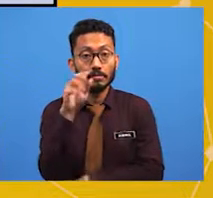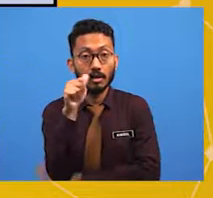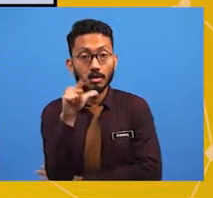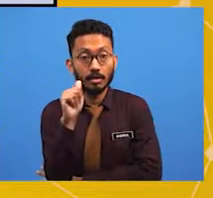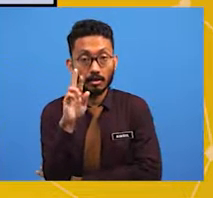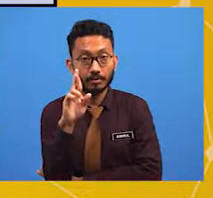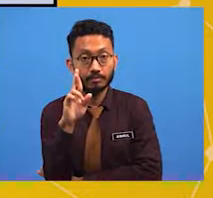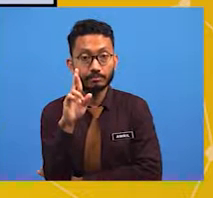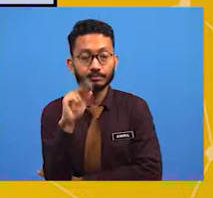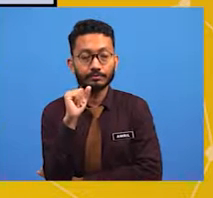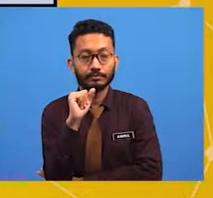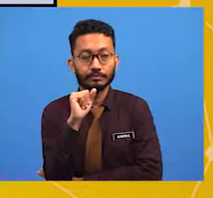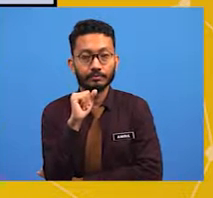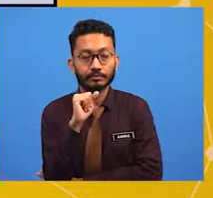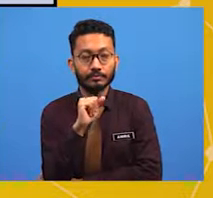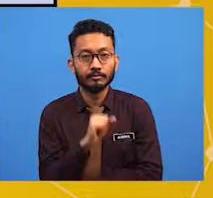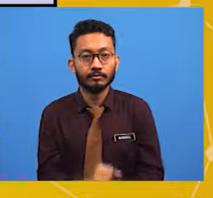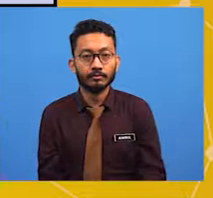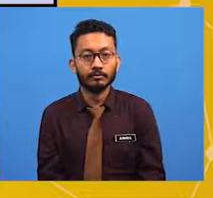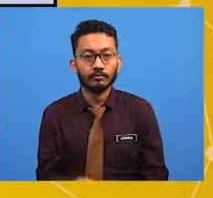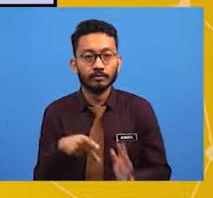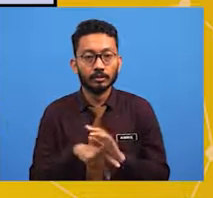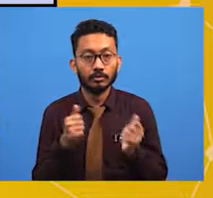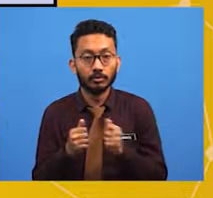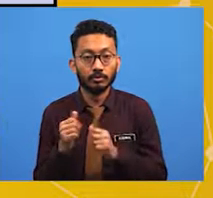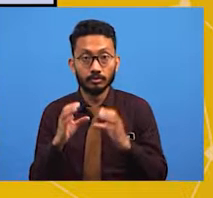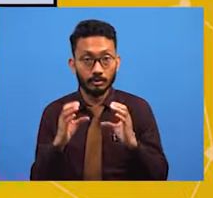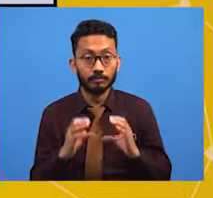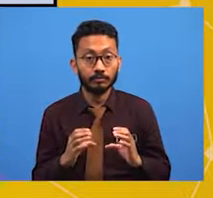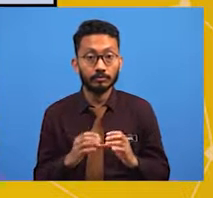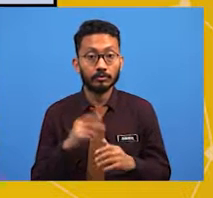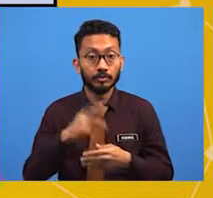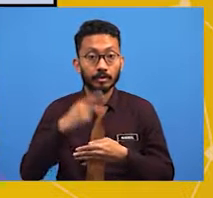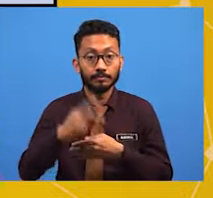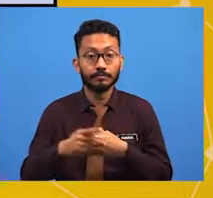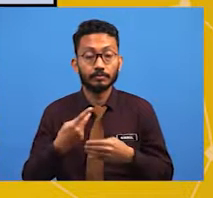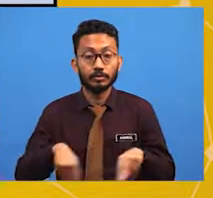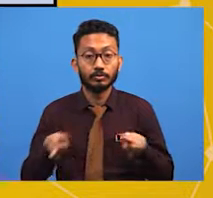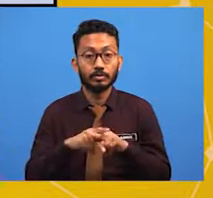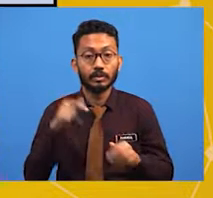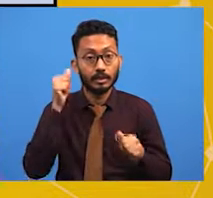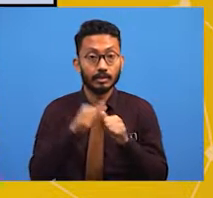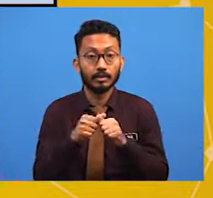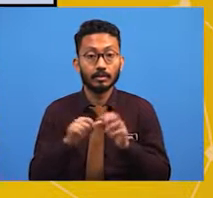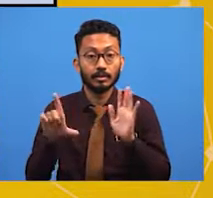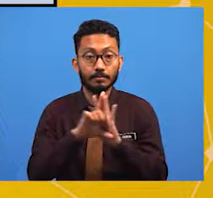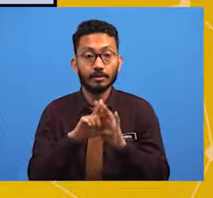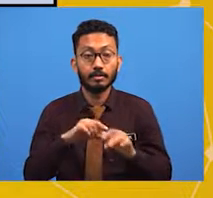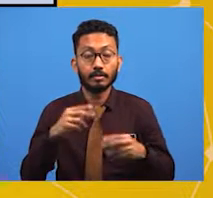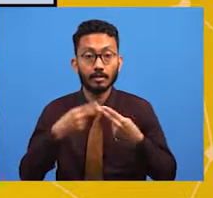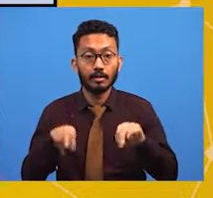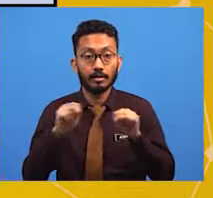Bagi pemboleh ubah, pengatur cara program perlu mengingat label dan nilai yang digunakan.